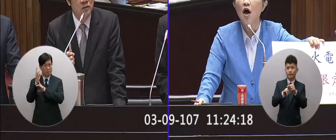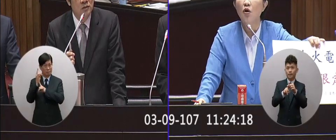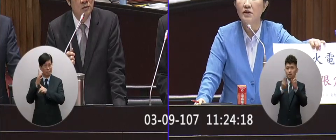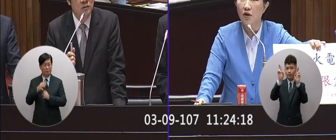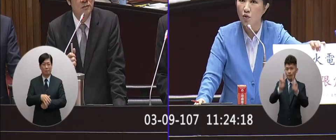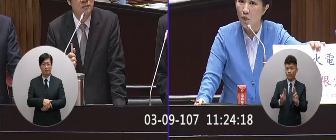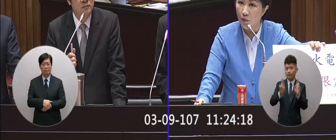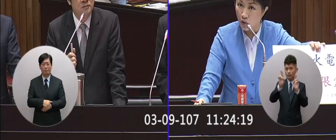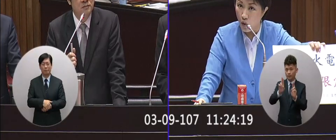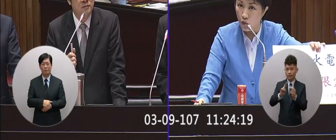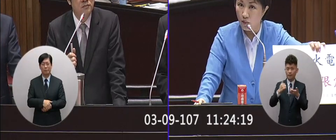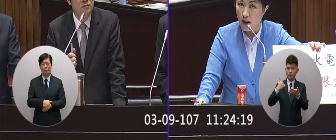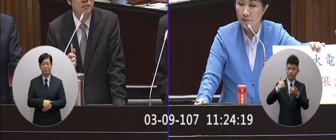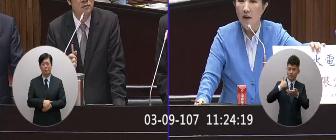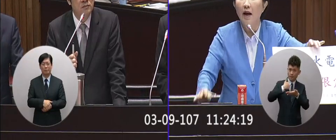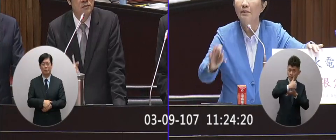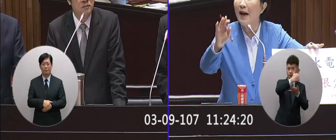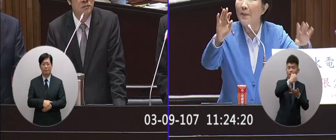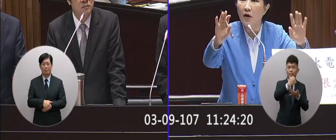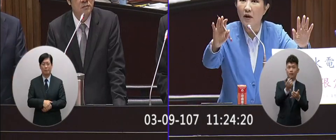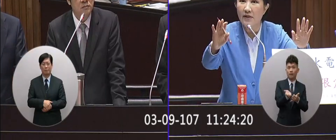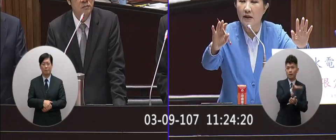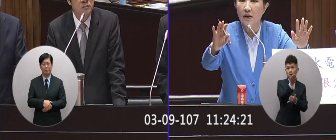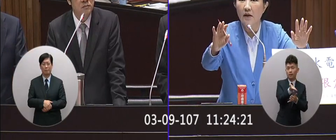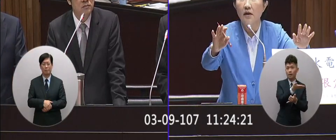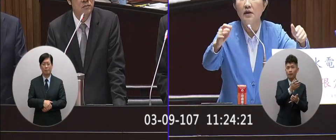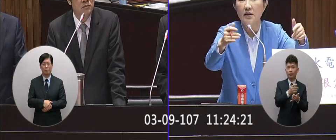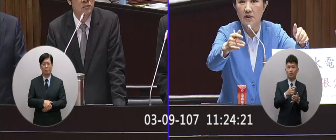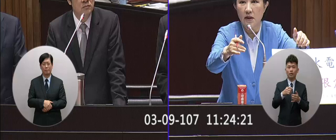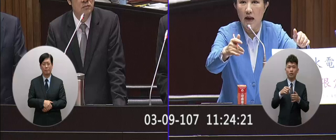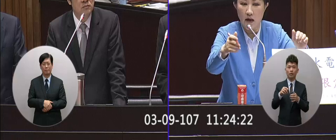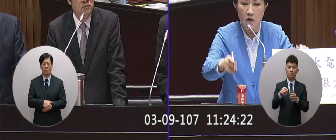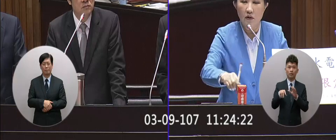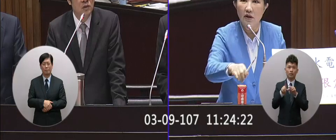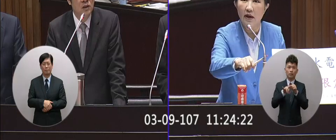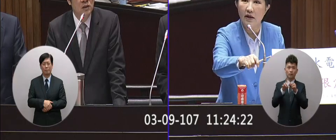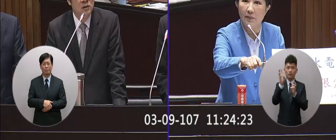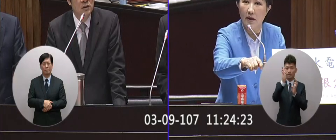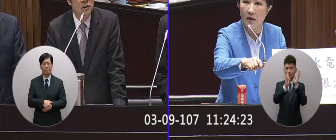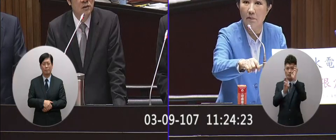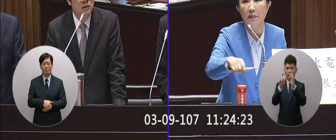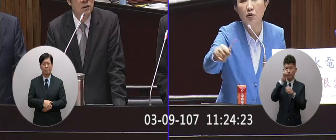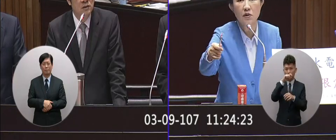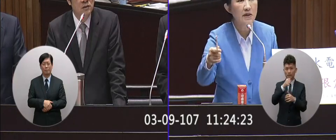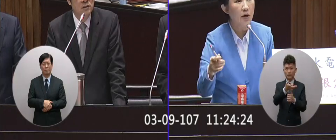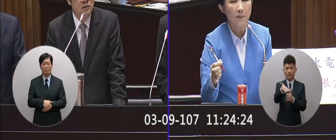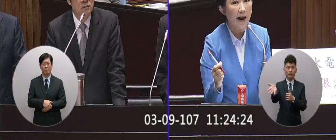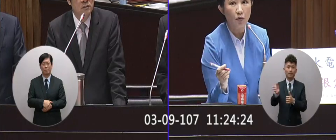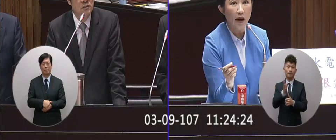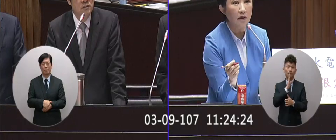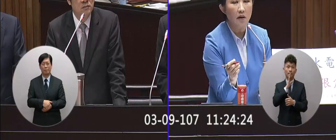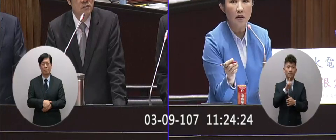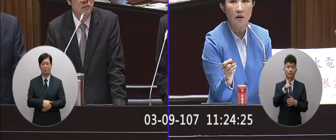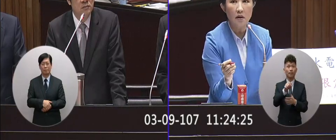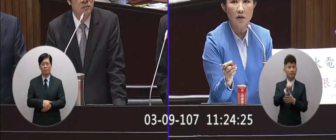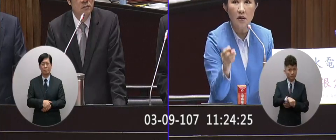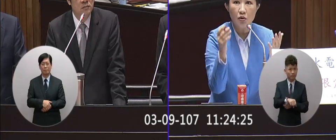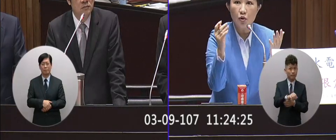送造成中部的空污嘛？那卖公阿姐，你直接跟他讲，你也应不应？民众自然会判